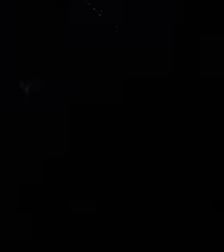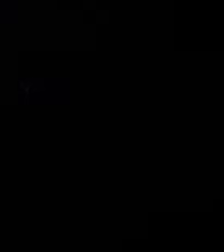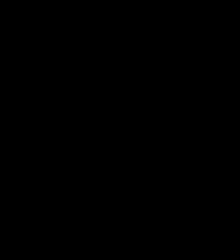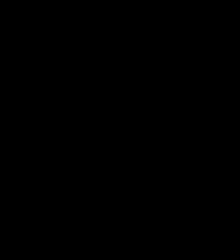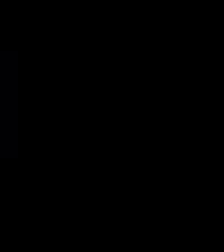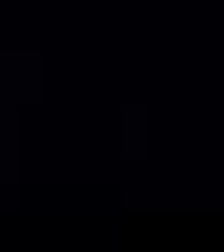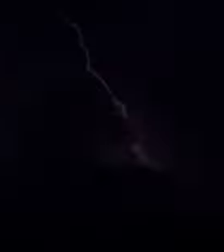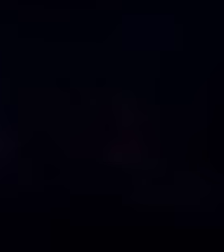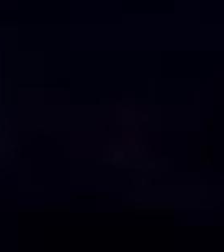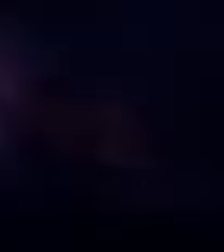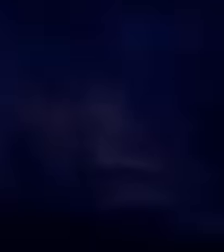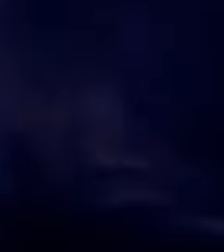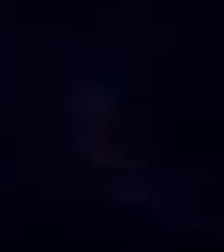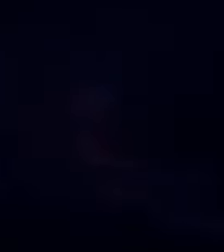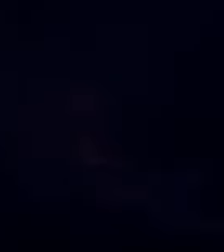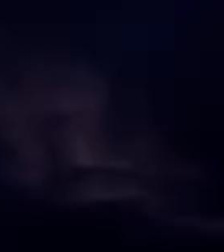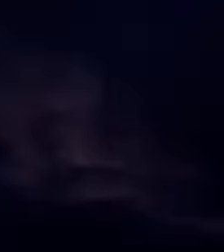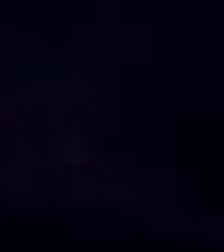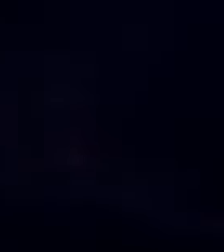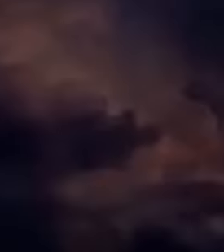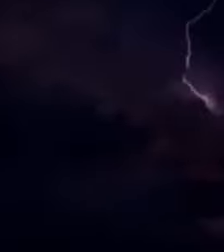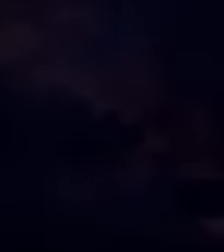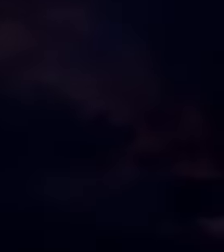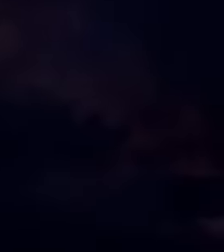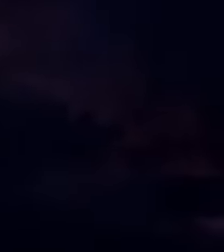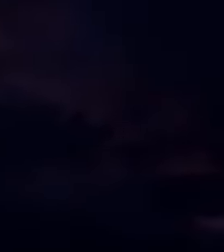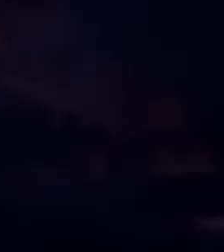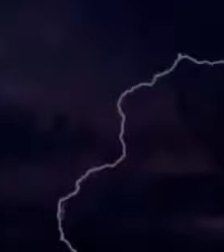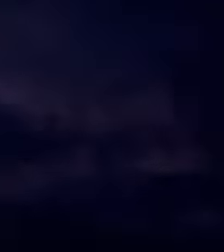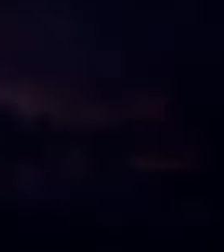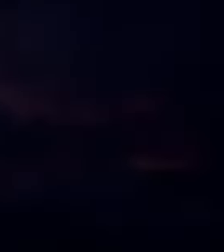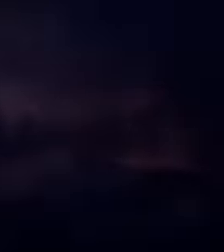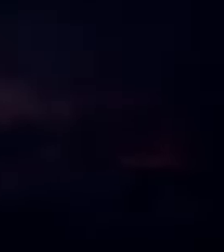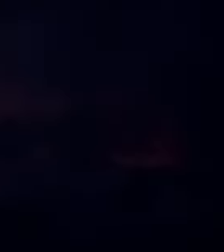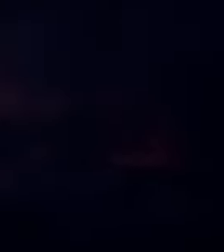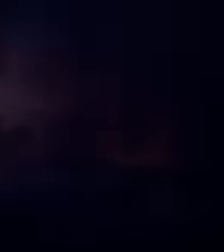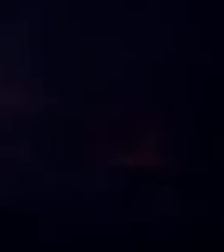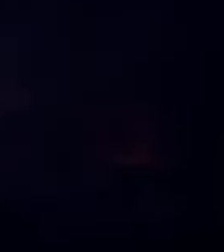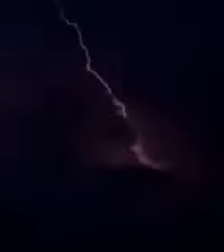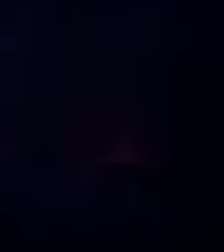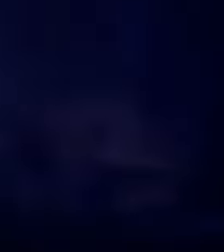The News Reporter. වාරණයෙන් තොර අපක්ෂපාති වාර්තාකරණය.